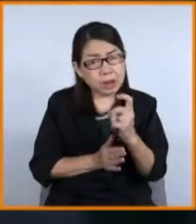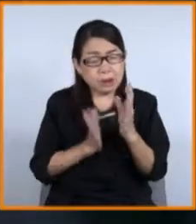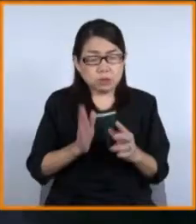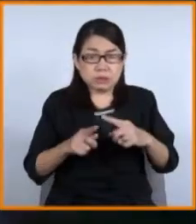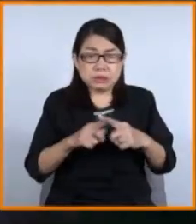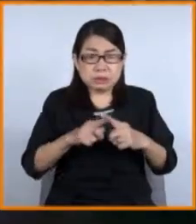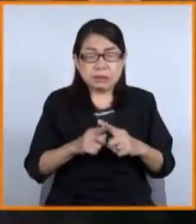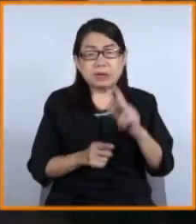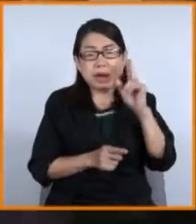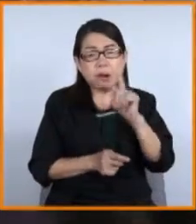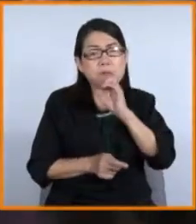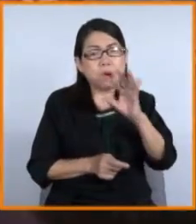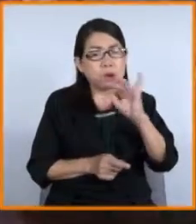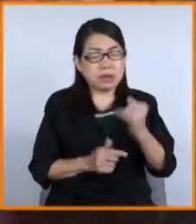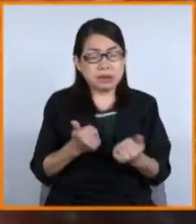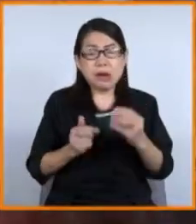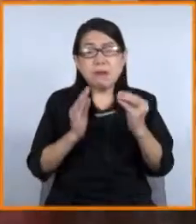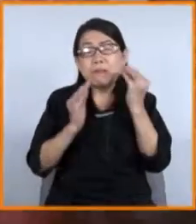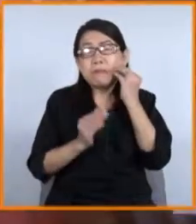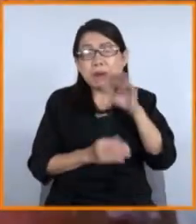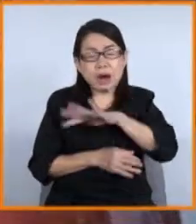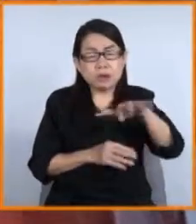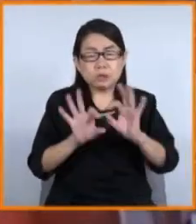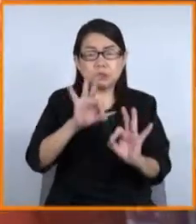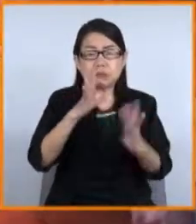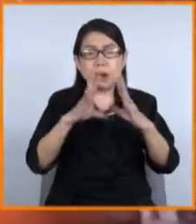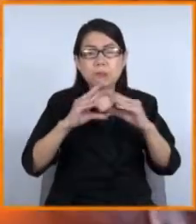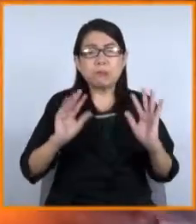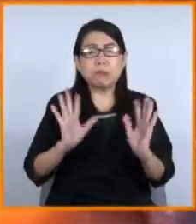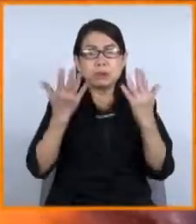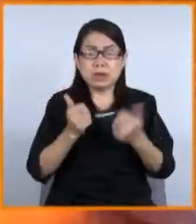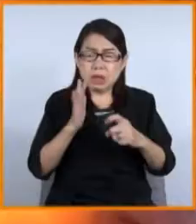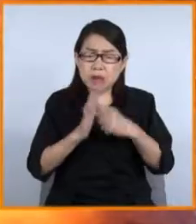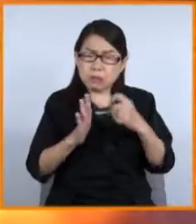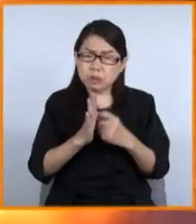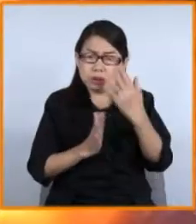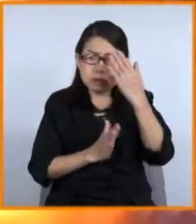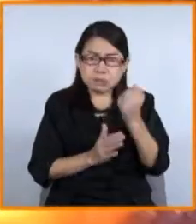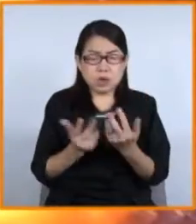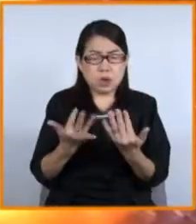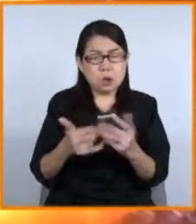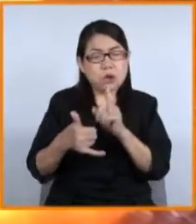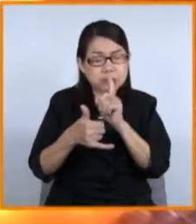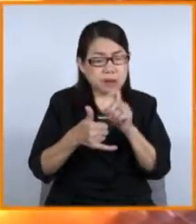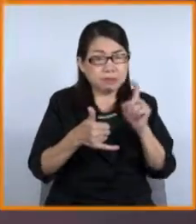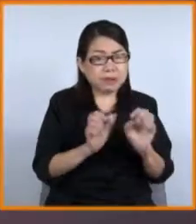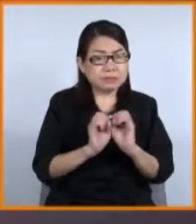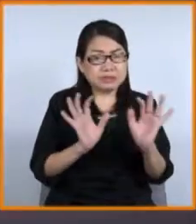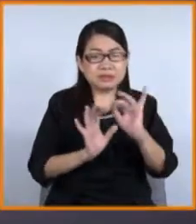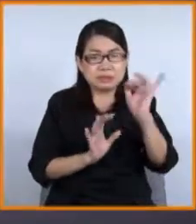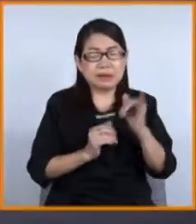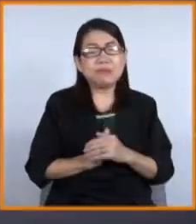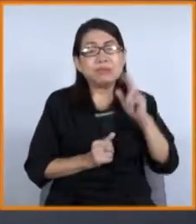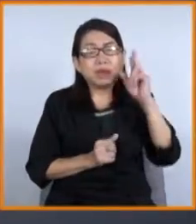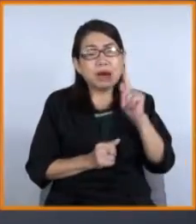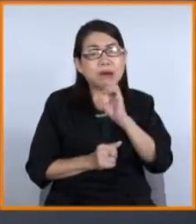หม้ในรอบนี้แต่บ้านเรือนส่วนใหญ่เสียหายอย่างหนักขณะที่สาเหตุเพลิงไหม้อยู่ระหว่างการสอบสวนค่ะ สำนักข่าวท้องถิ่นก็รายง